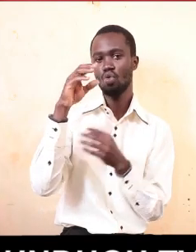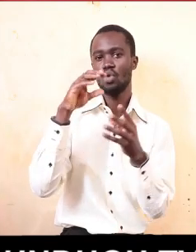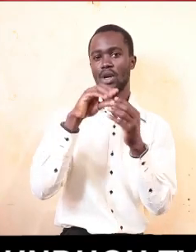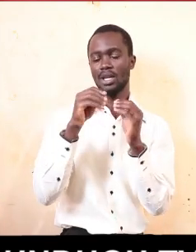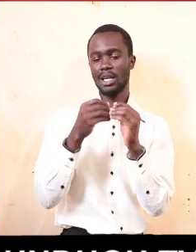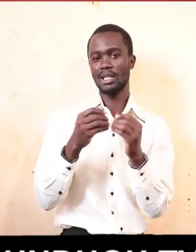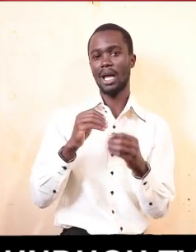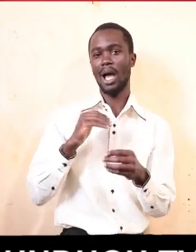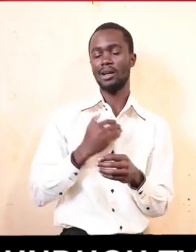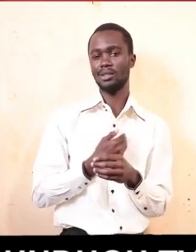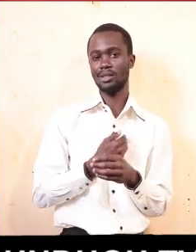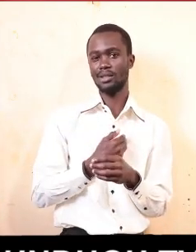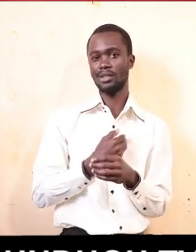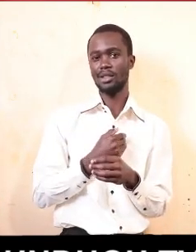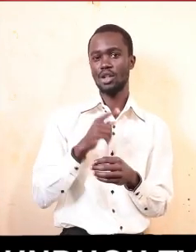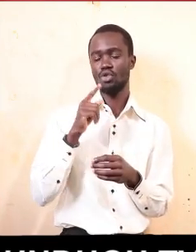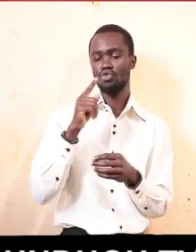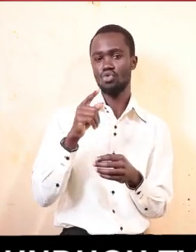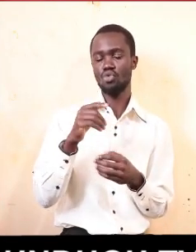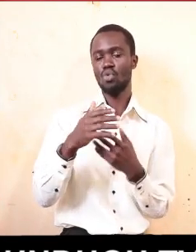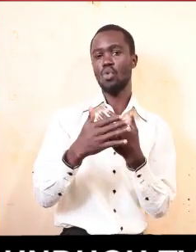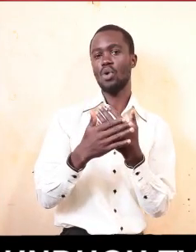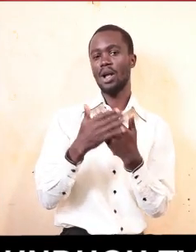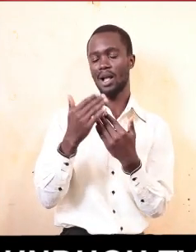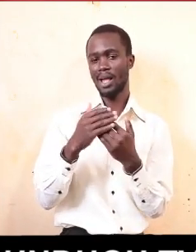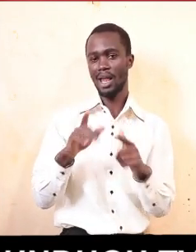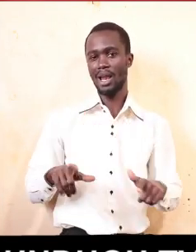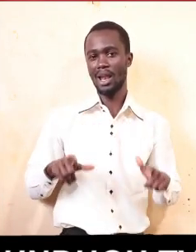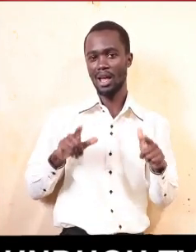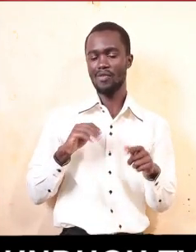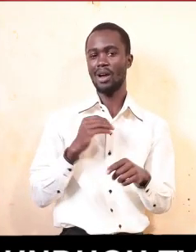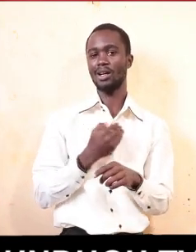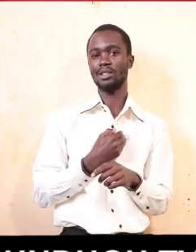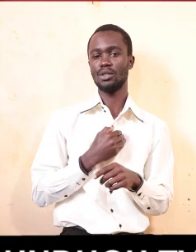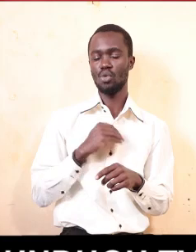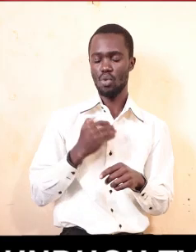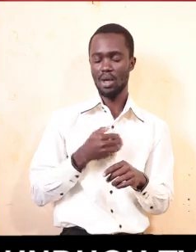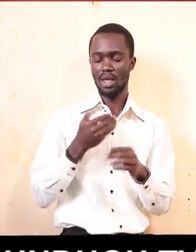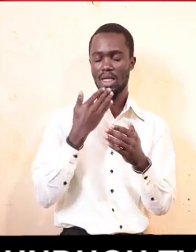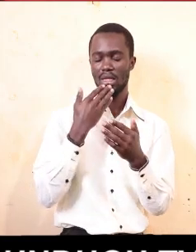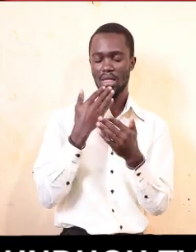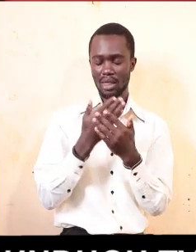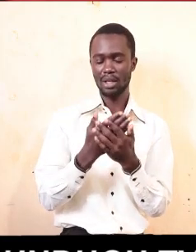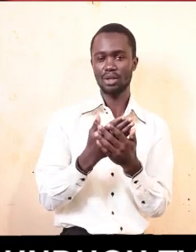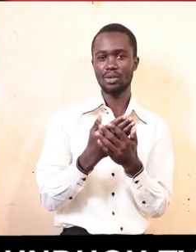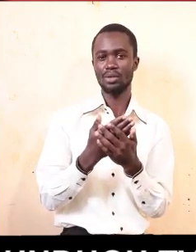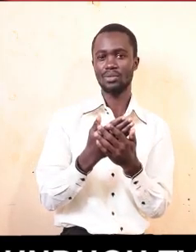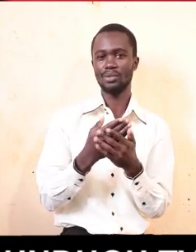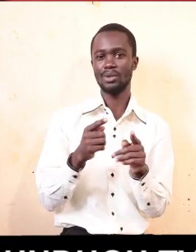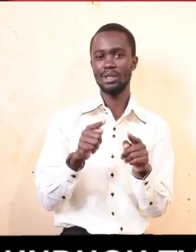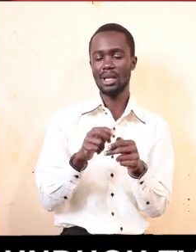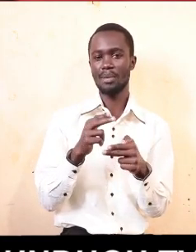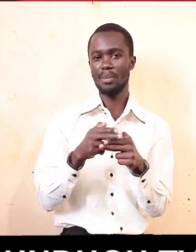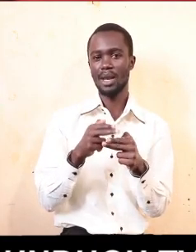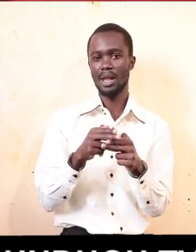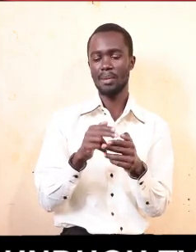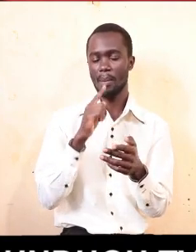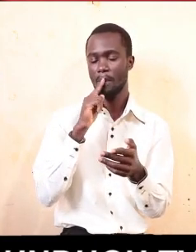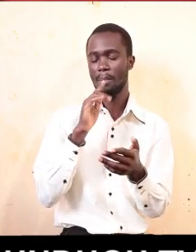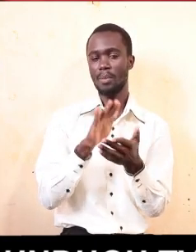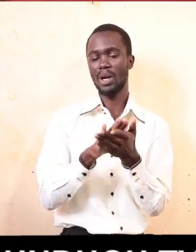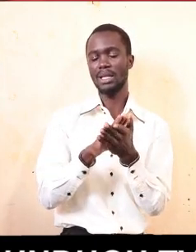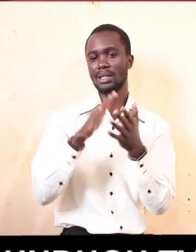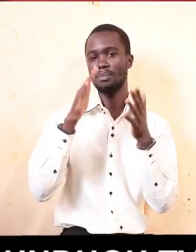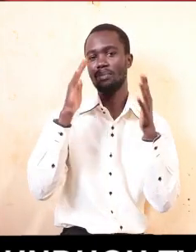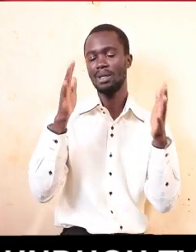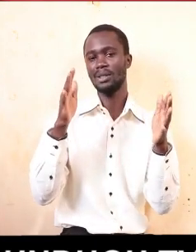wetu, muhifadhi wa maisha yetu, tunakushukuru, tunaliinua jina lako kwa sababu ya wema